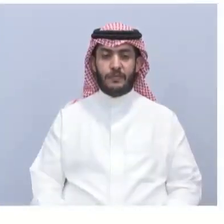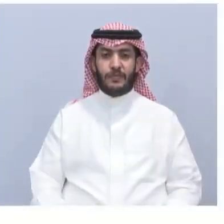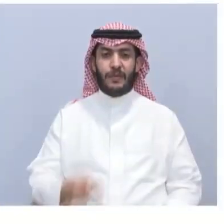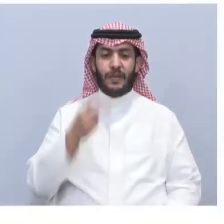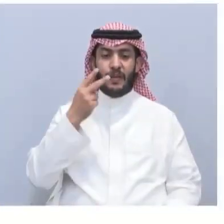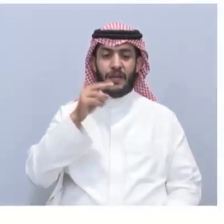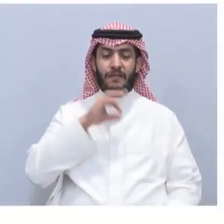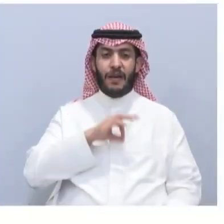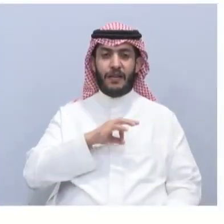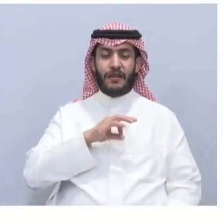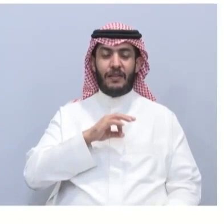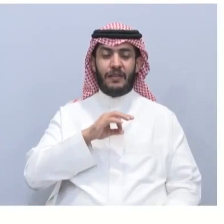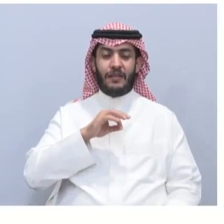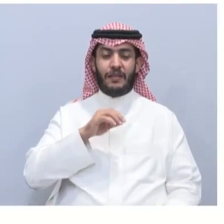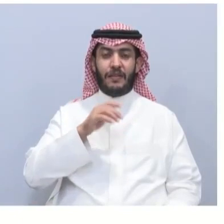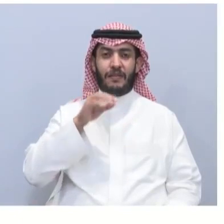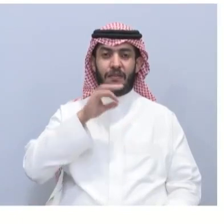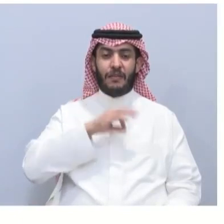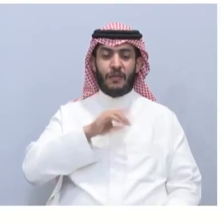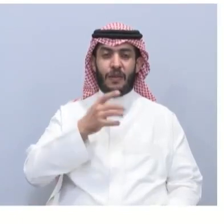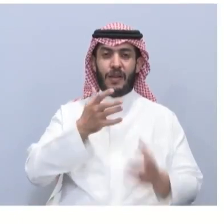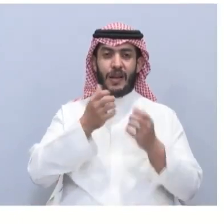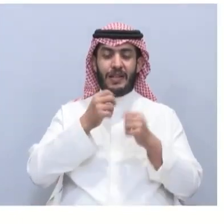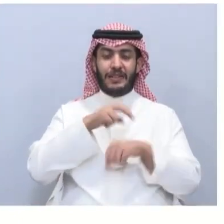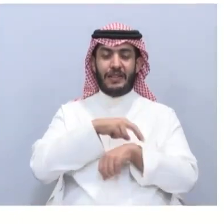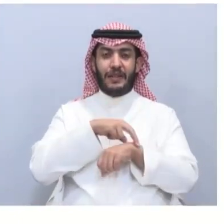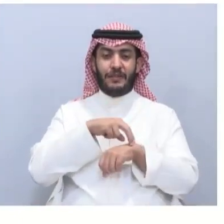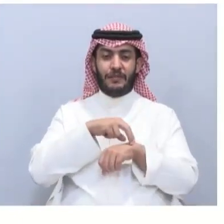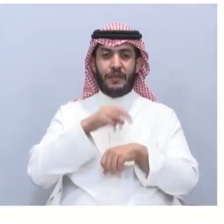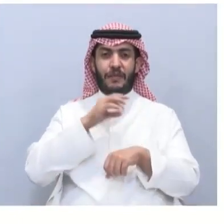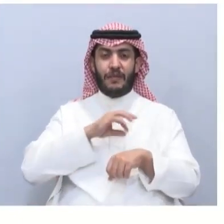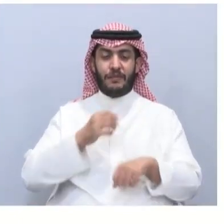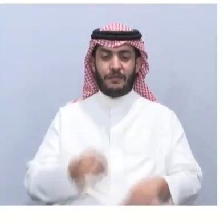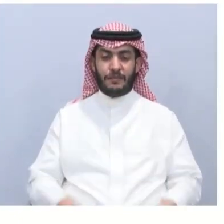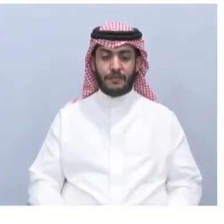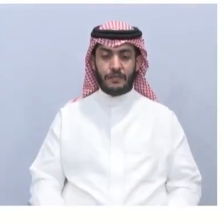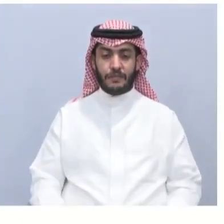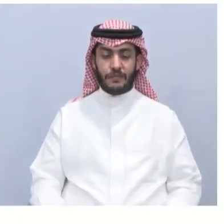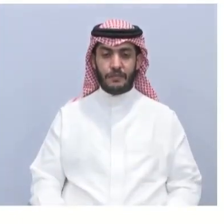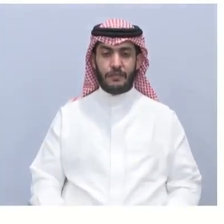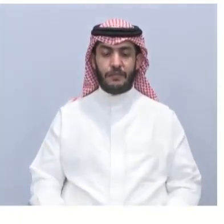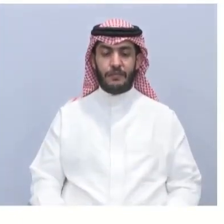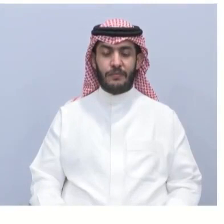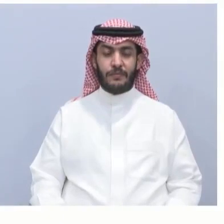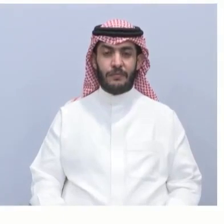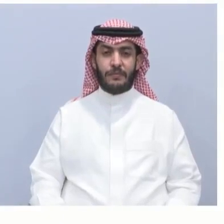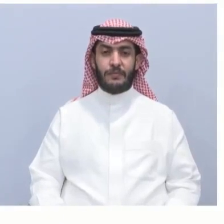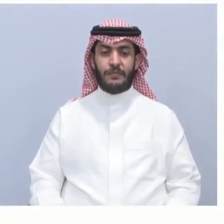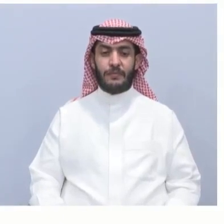اذكر فائده اذكر فائده اخراج الزكاه ماذا نستفيد من اخراج الزكاه احسنتم